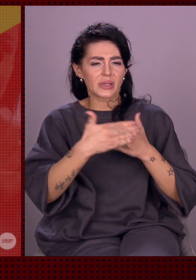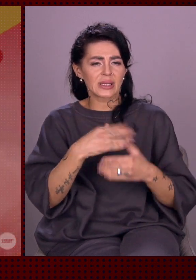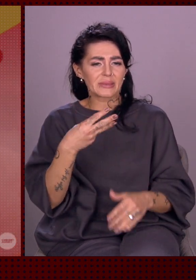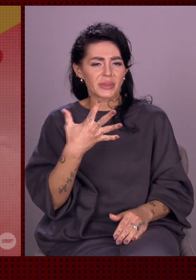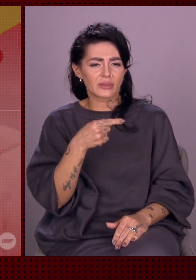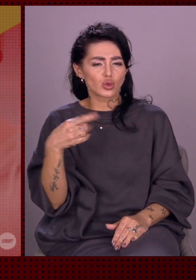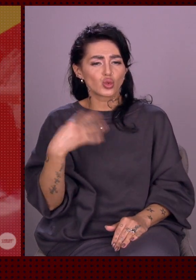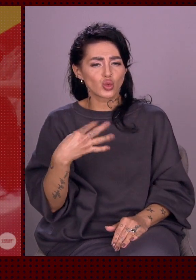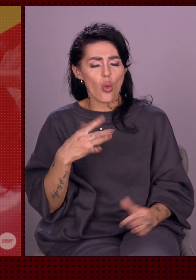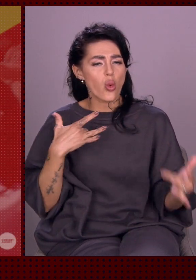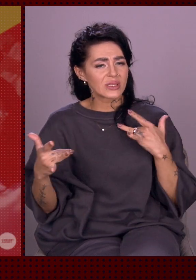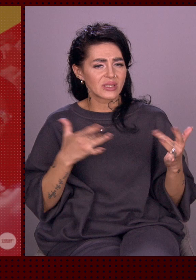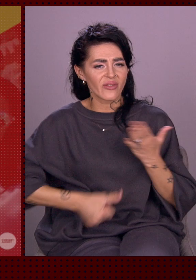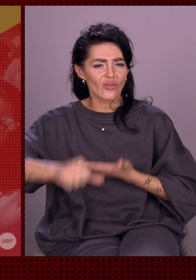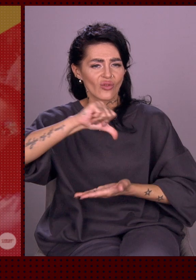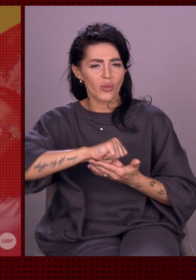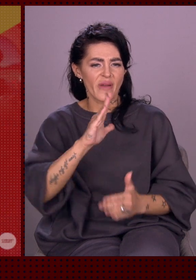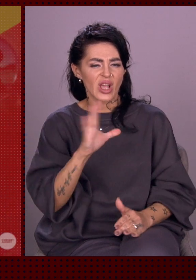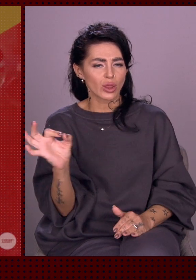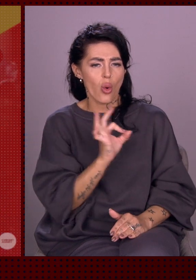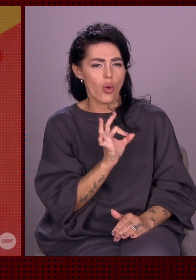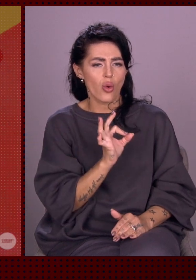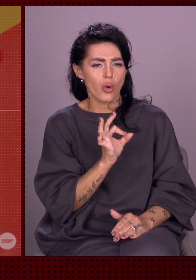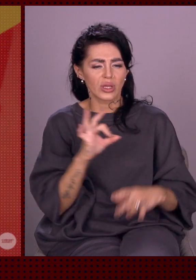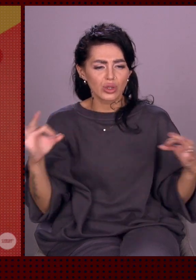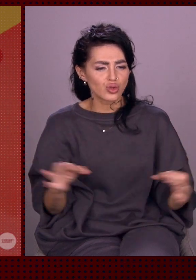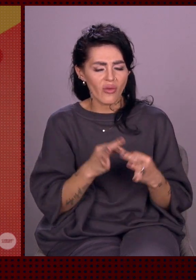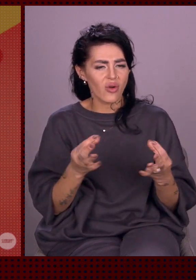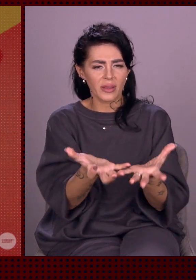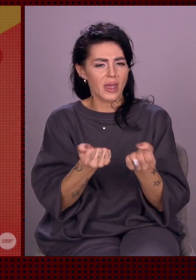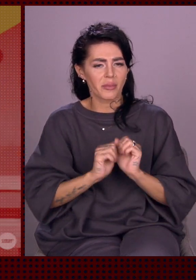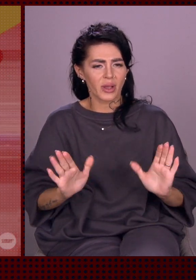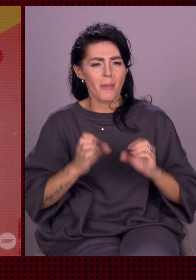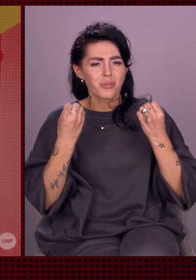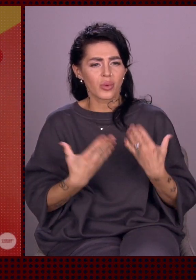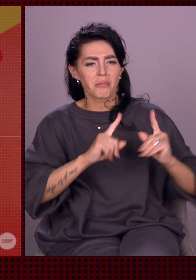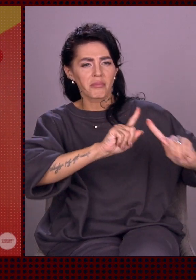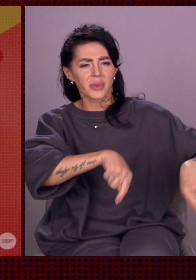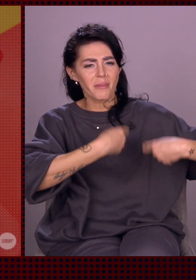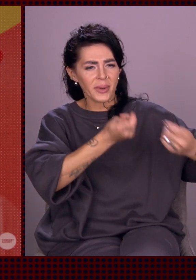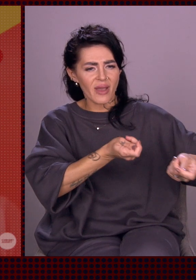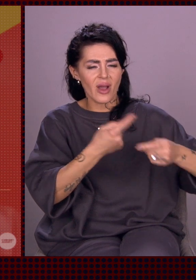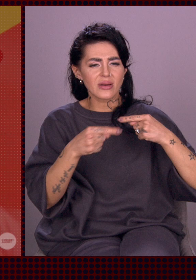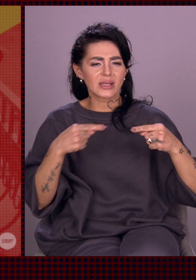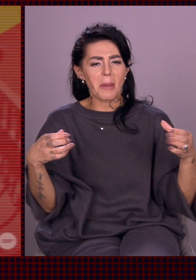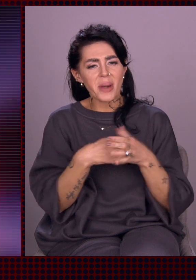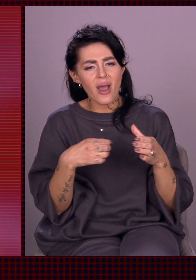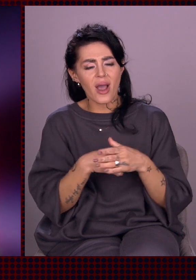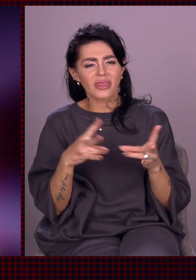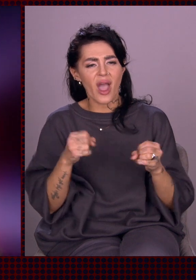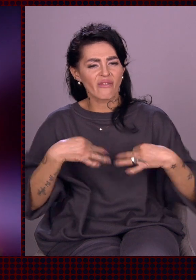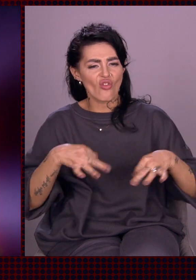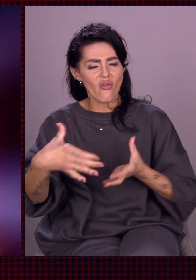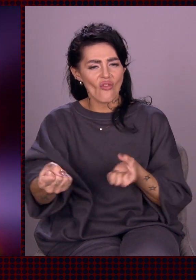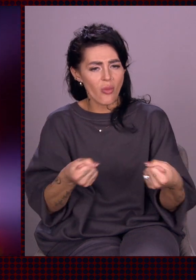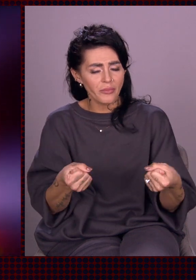концертів ми виступали просто в ноль. Ми абсолютно нічого не брали, ми все передавали. 80 градусів було на автомобілі. Місяць тому